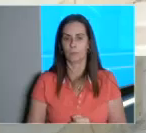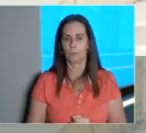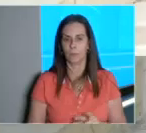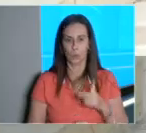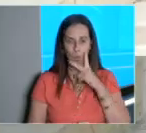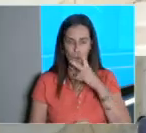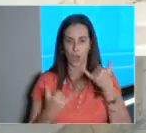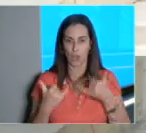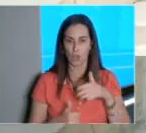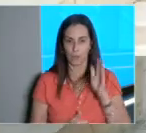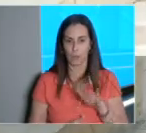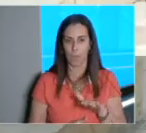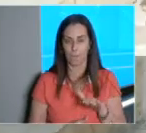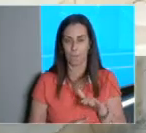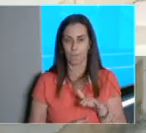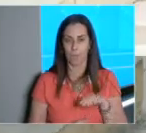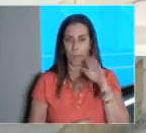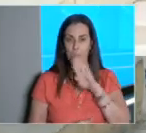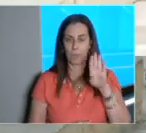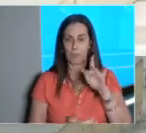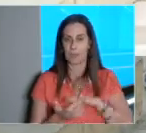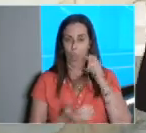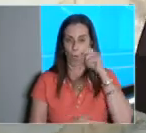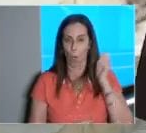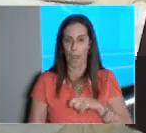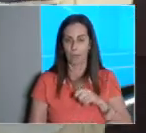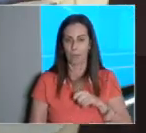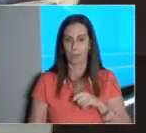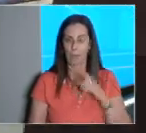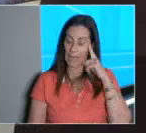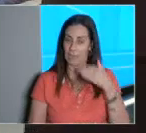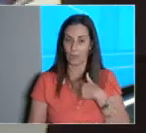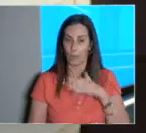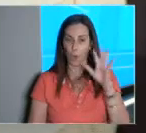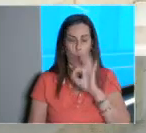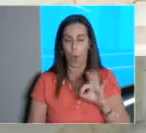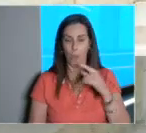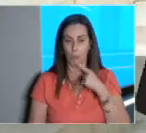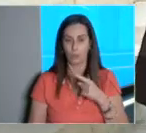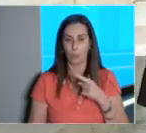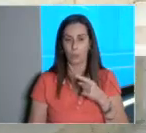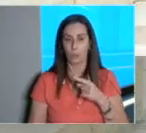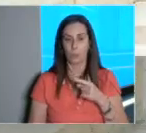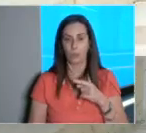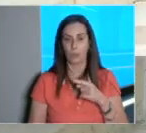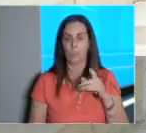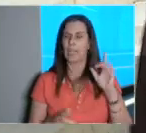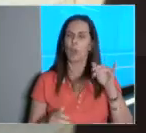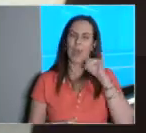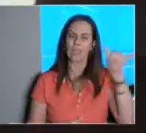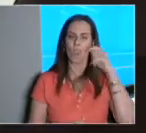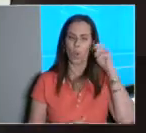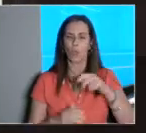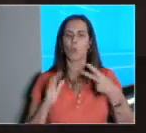אתה רואה שעכשיו גם נתניהו נמצא באוקראינה? אני חייב להגיד לך בעיניי, כל הדיבורים האלה שהוא נוסע... כאילו הנסיעה